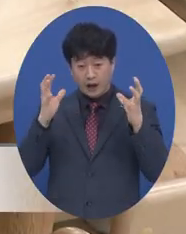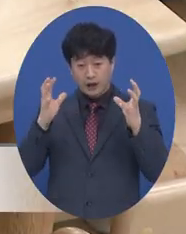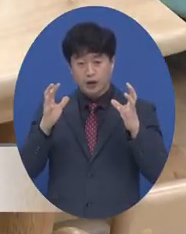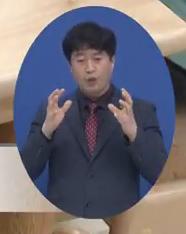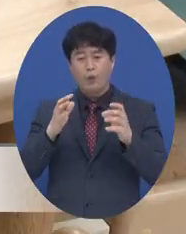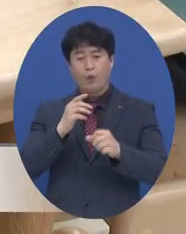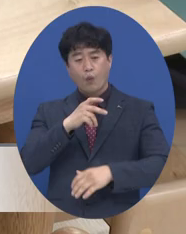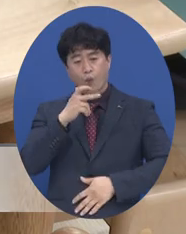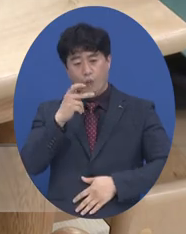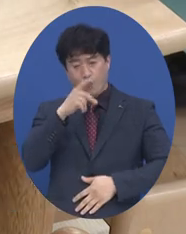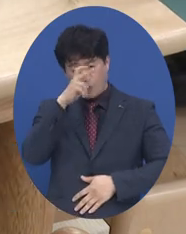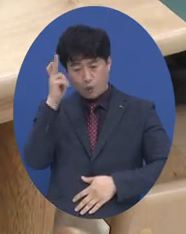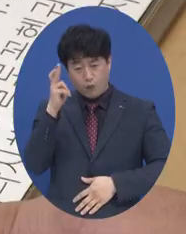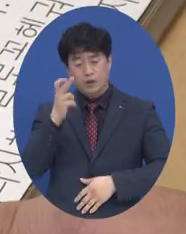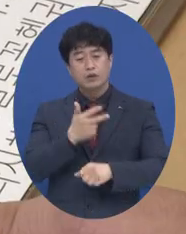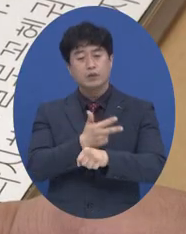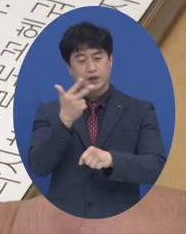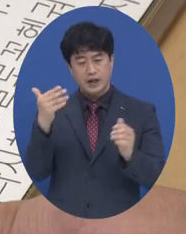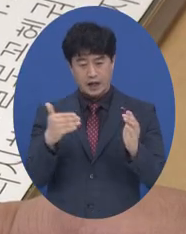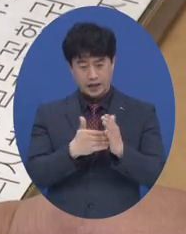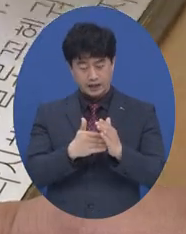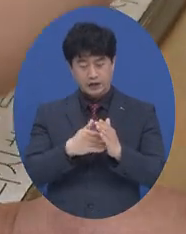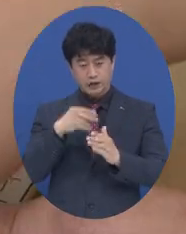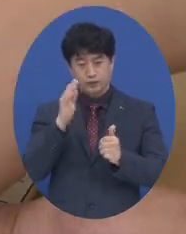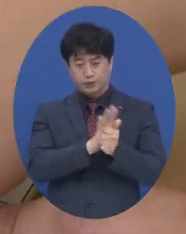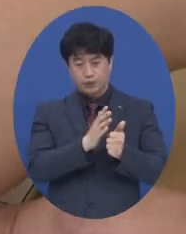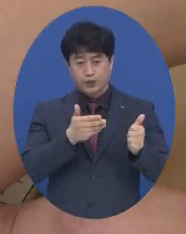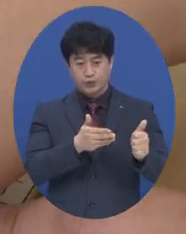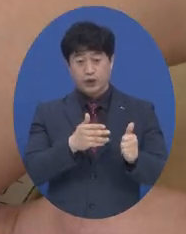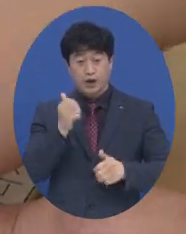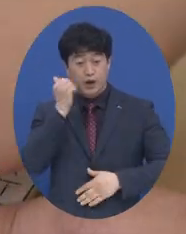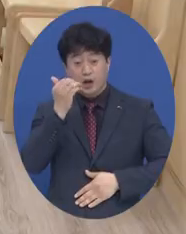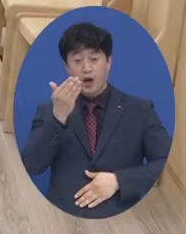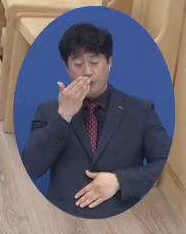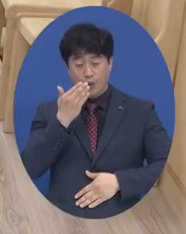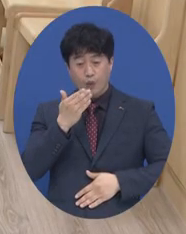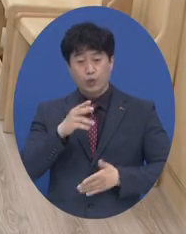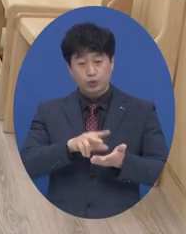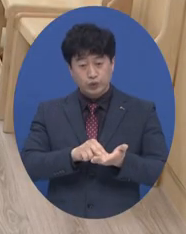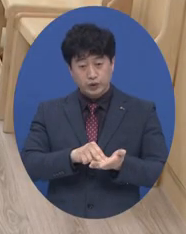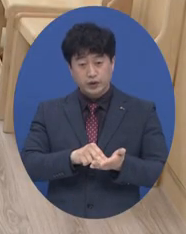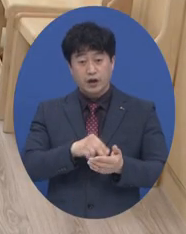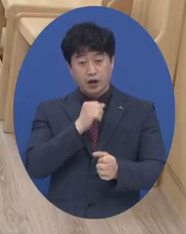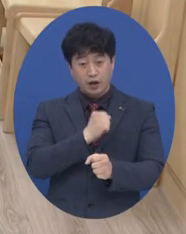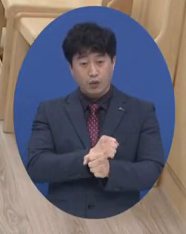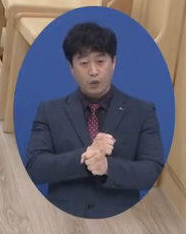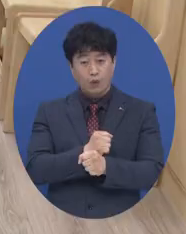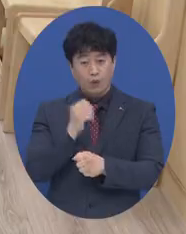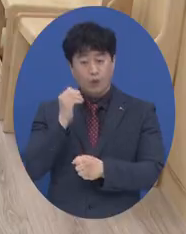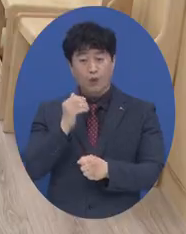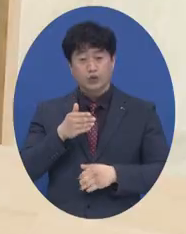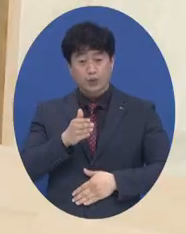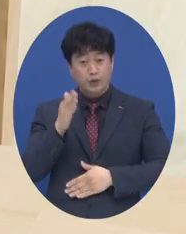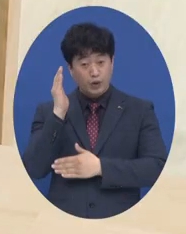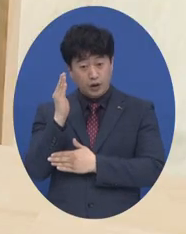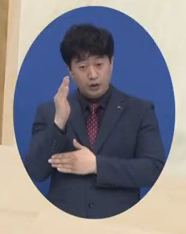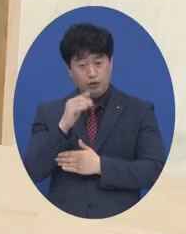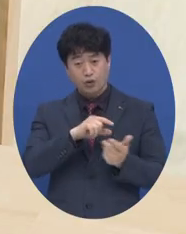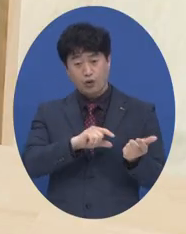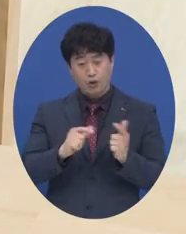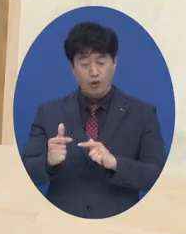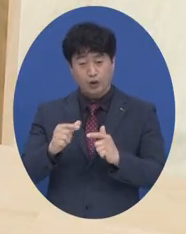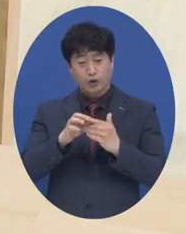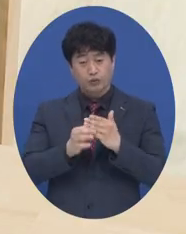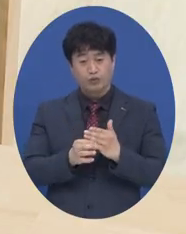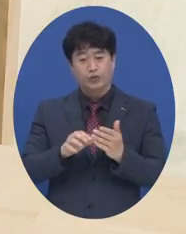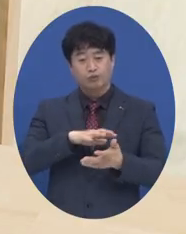오후 7시까지 봐줍니다. 간식을 먹고 그날 숙제를 하기도 하고 전문 강사와 함께 여러 프로그램을 통해